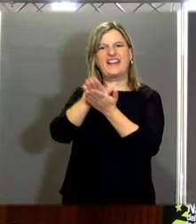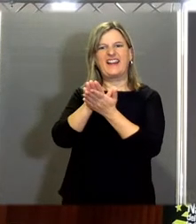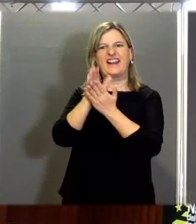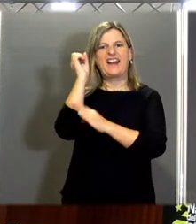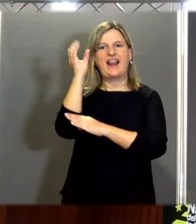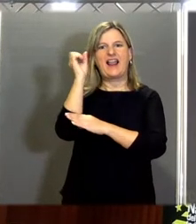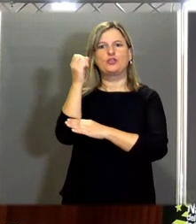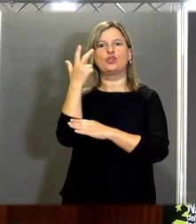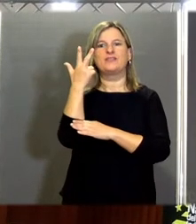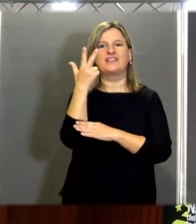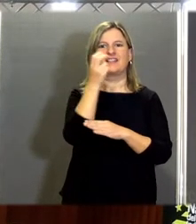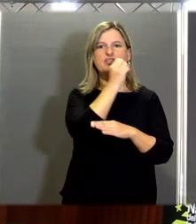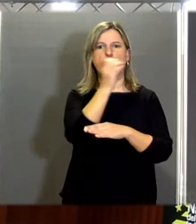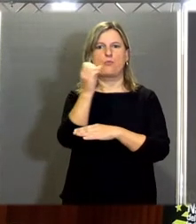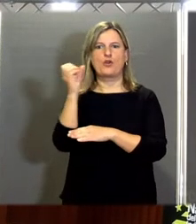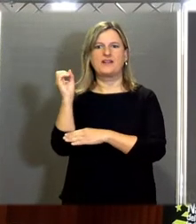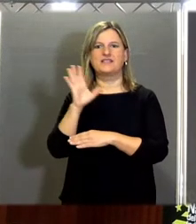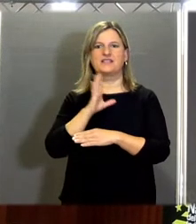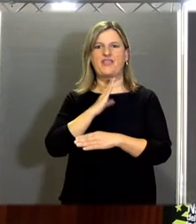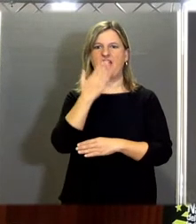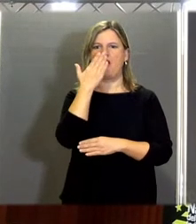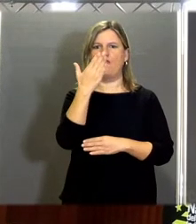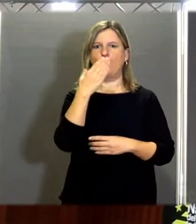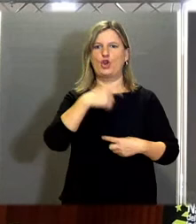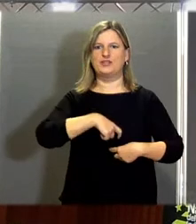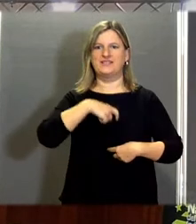tres ponències del Front Civil.